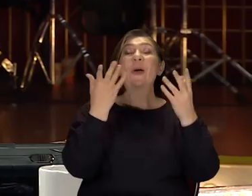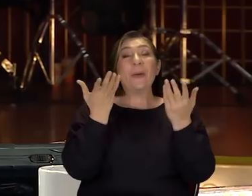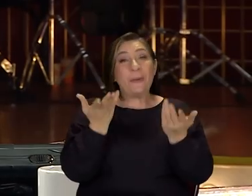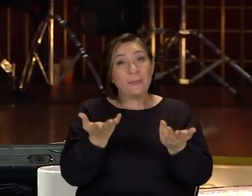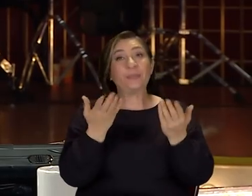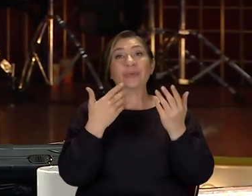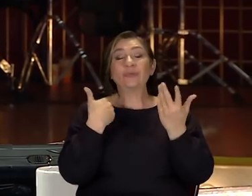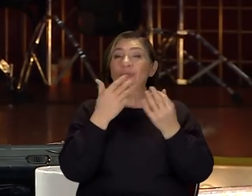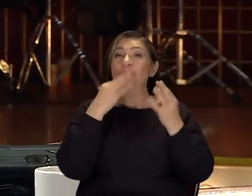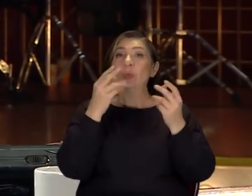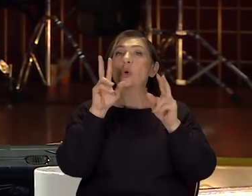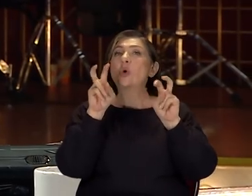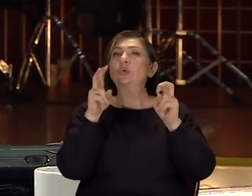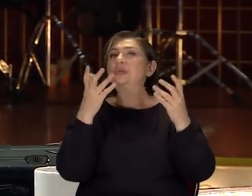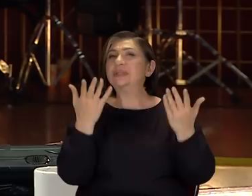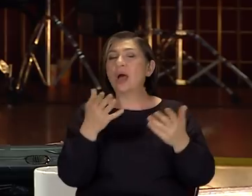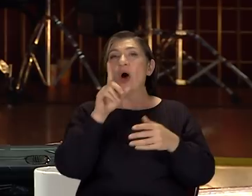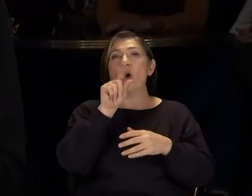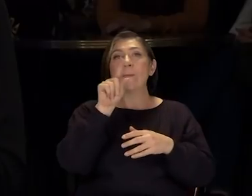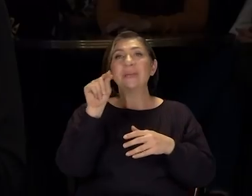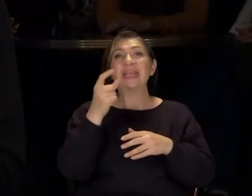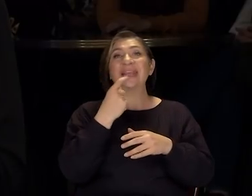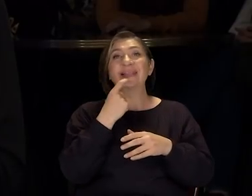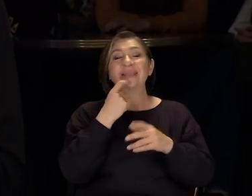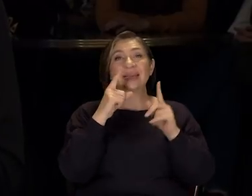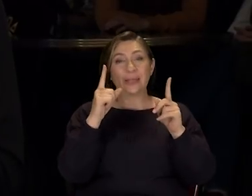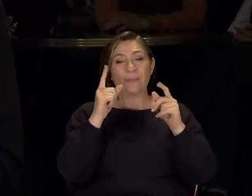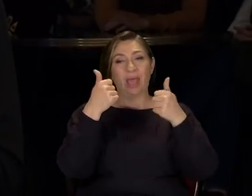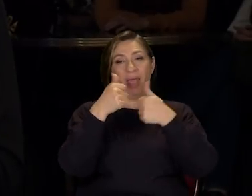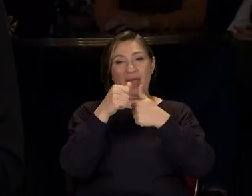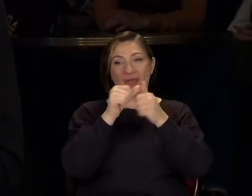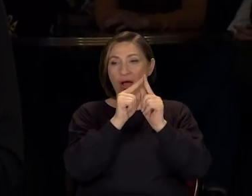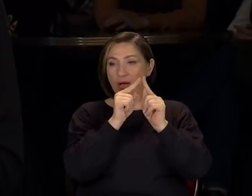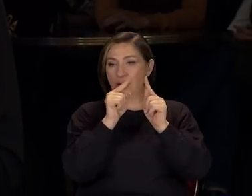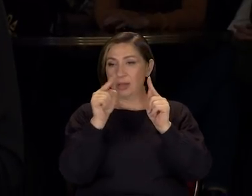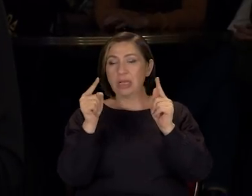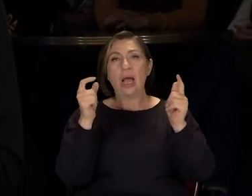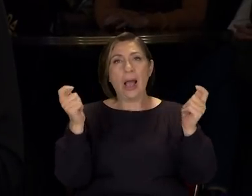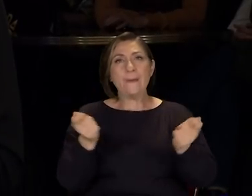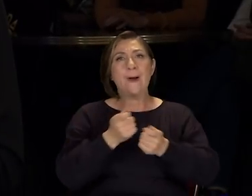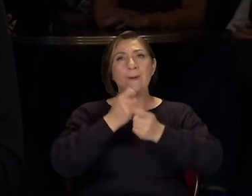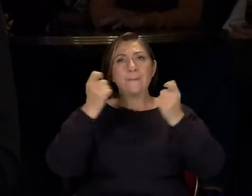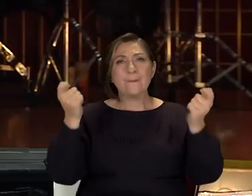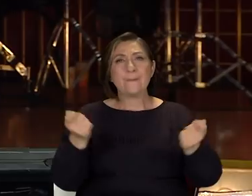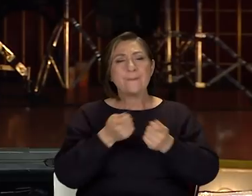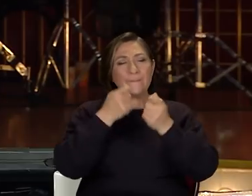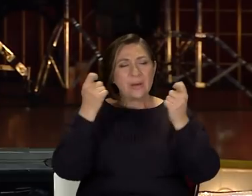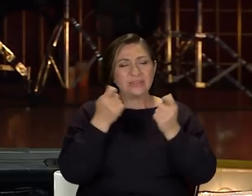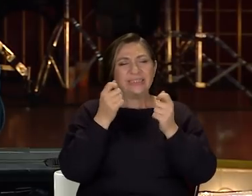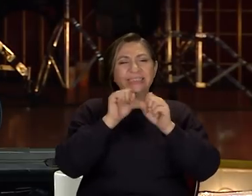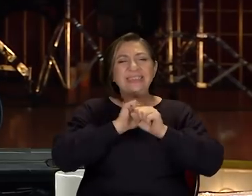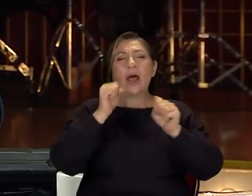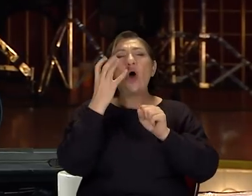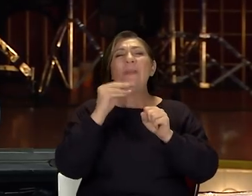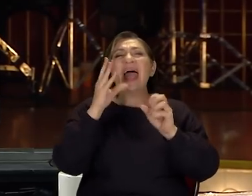oldum. Oyunun konusu şöyle. 11 yıllık bir evliliği ayakta tutmak için en